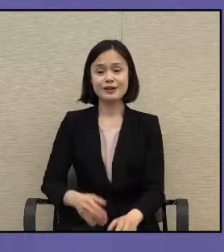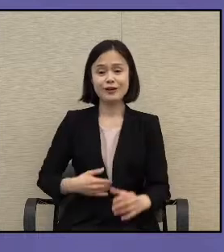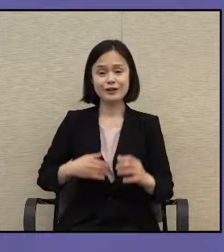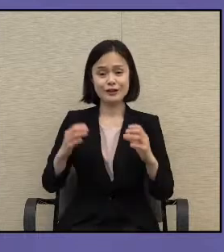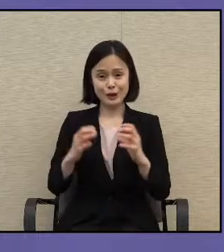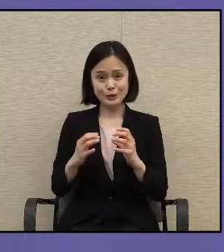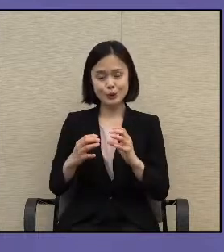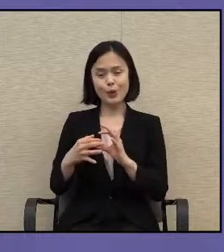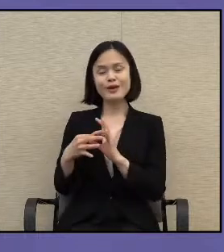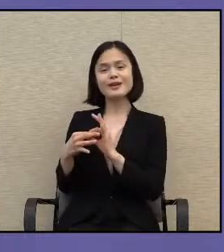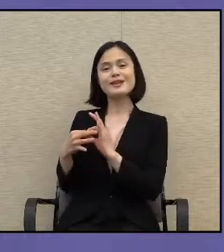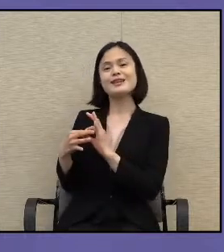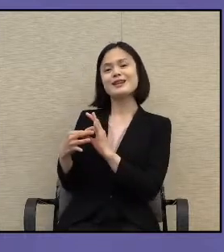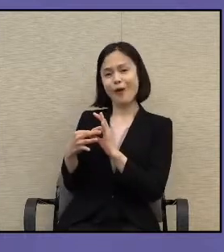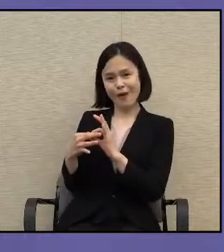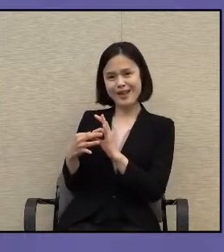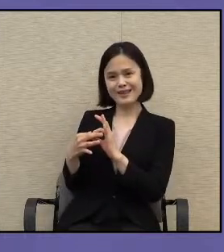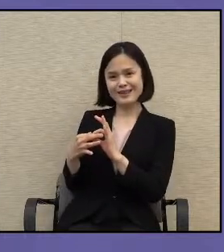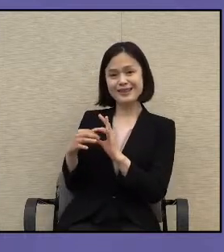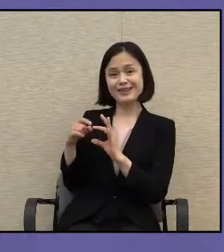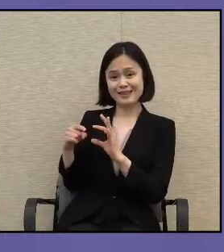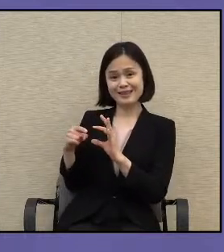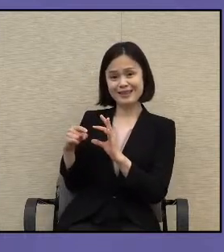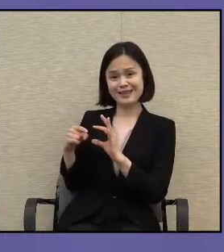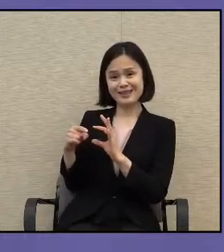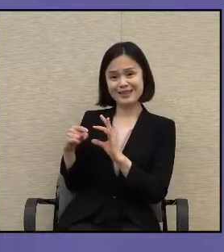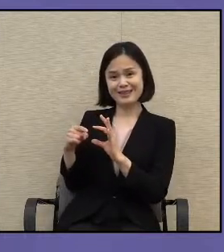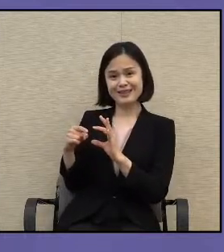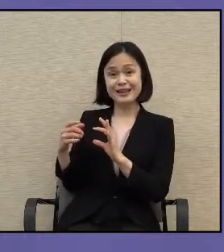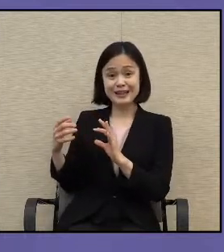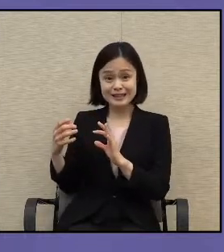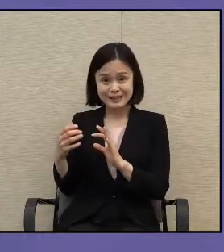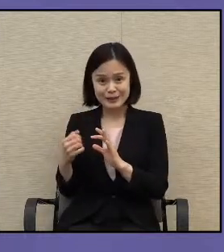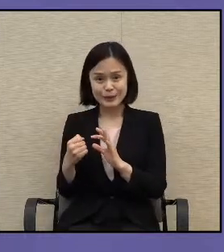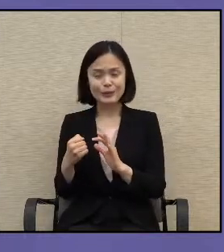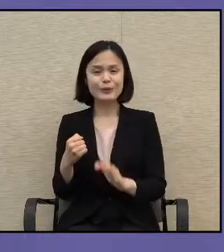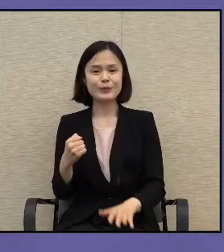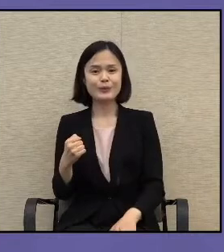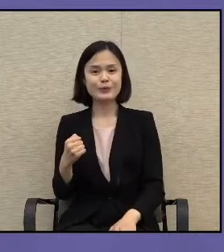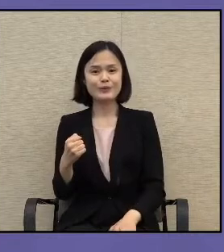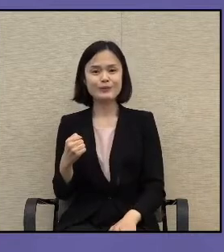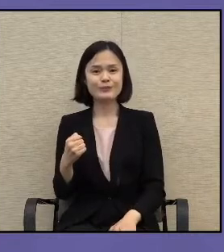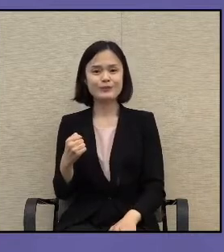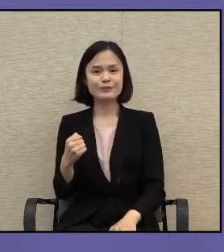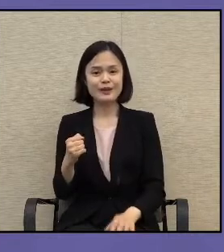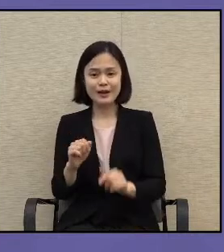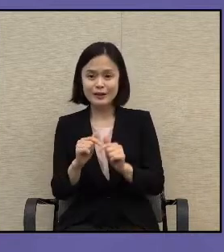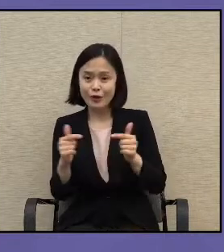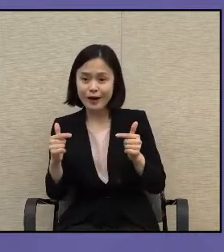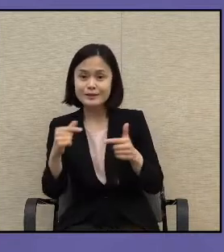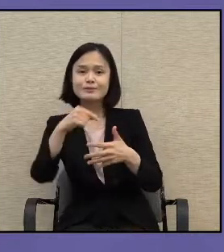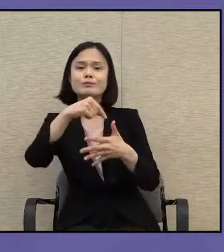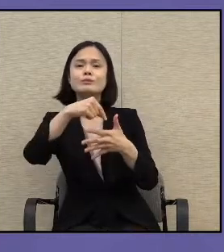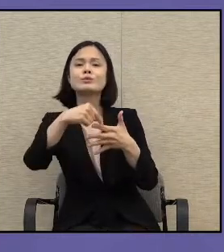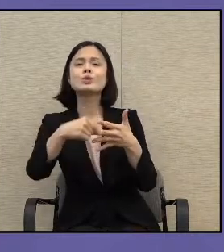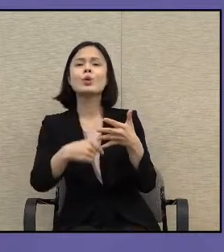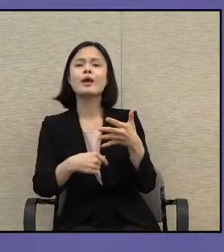그 킹스턴에 제공하는 사이트에서도 이제 이 머니 프로그램이 있을 때